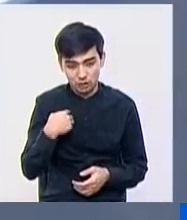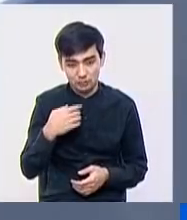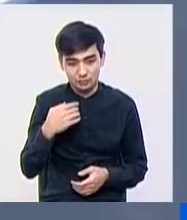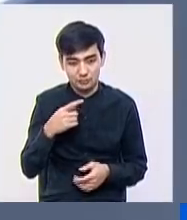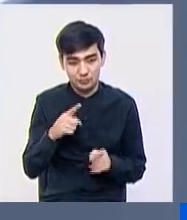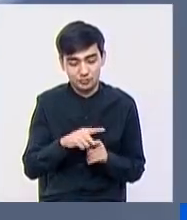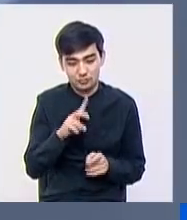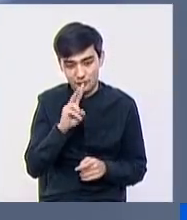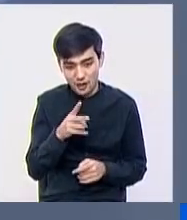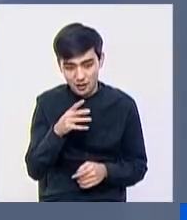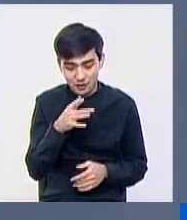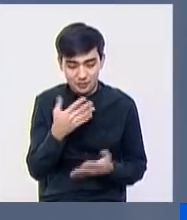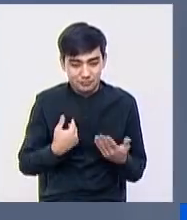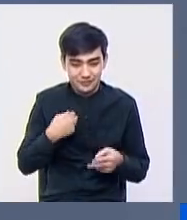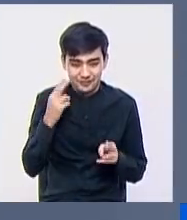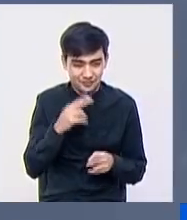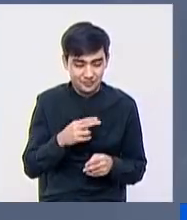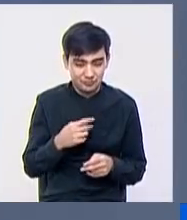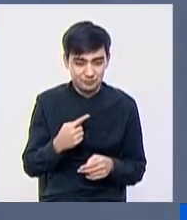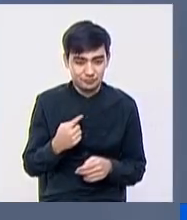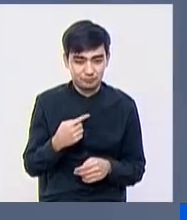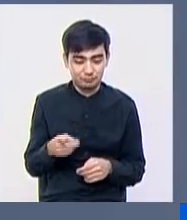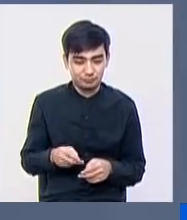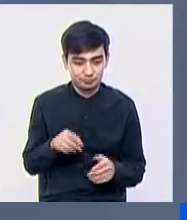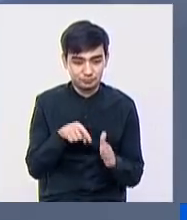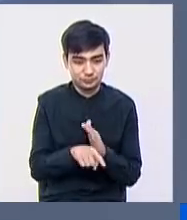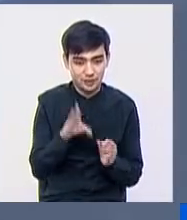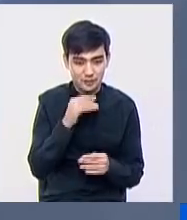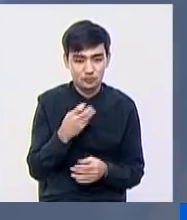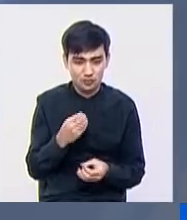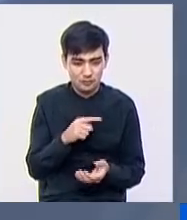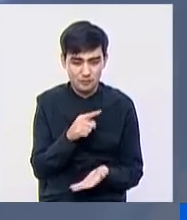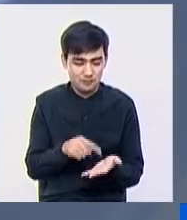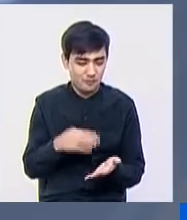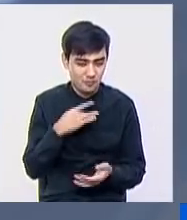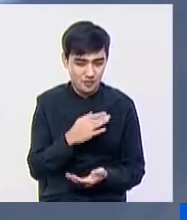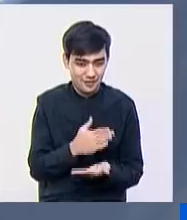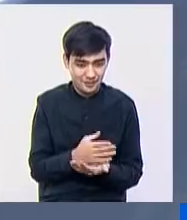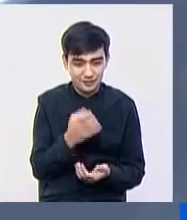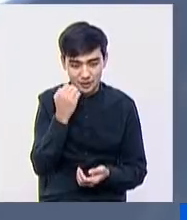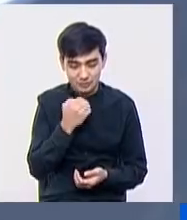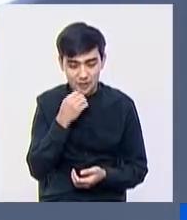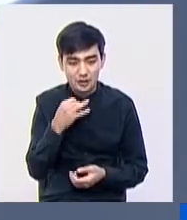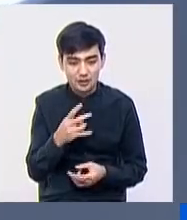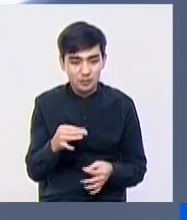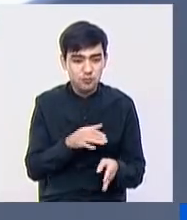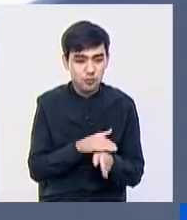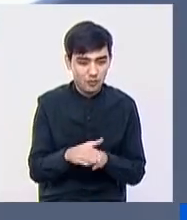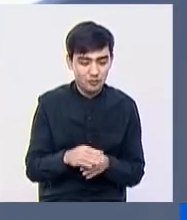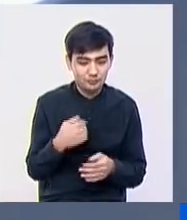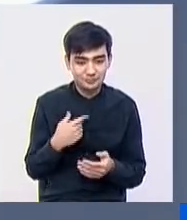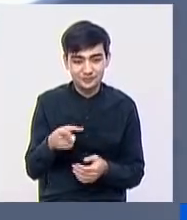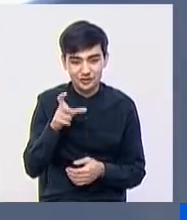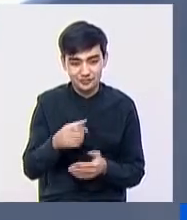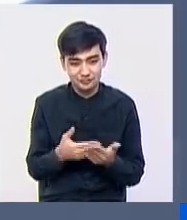лет. Спасибо вам, Бикнур. У нас к вам есть еще много вопросов. И мы обязательно полную версию интервью